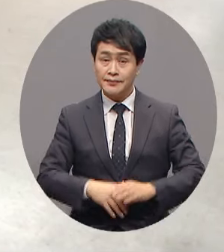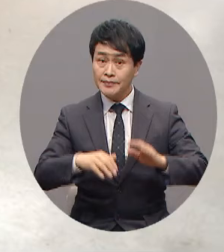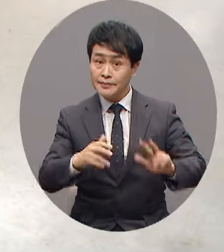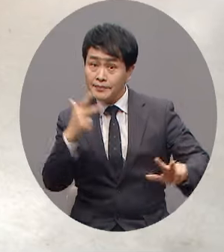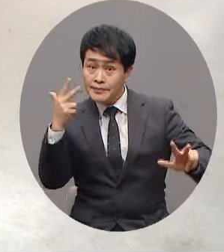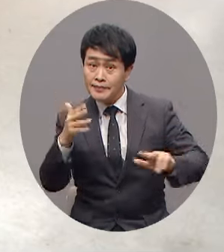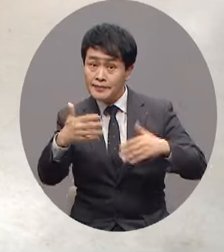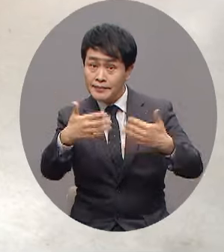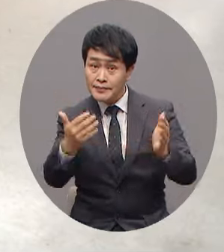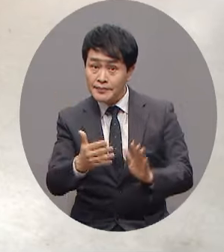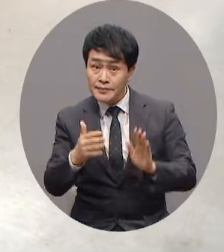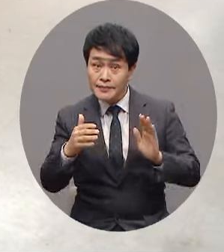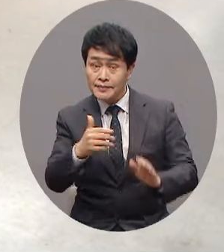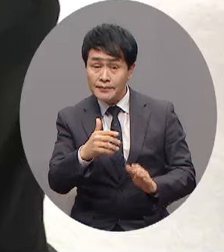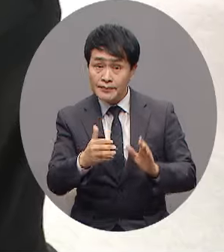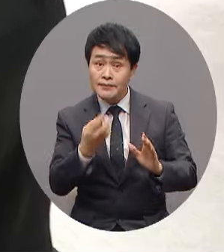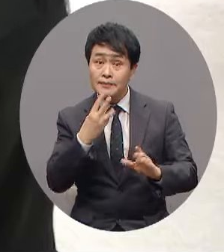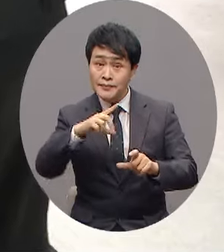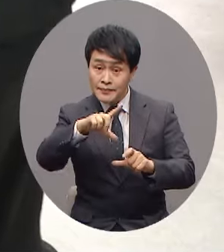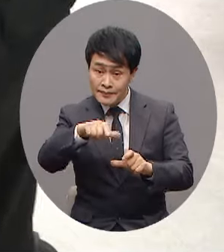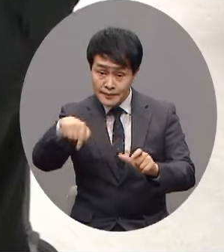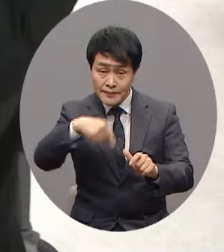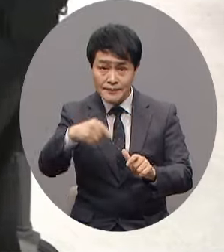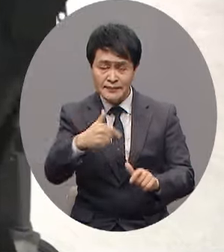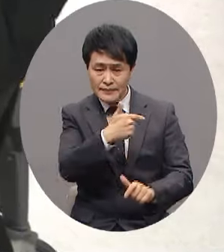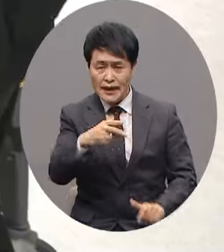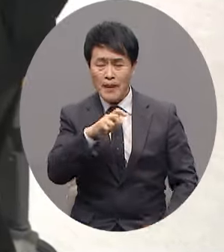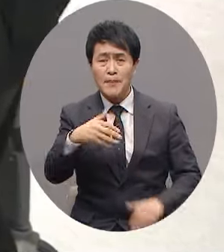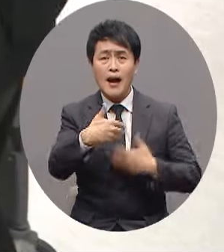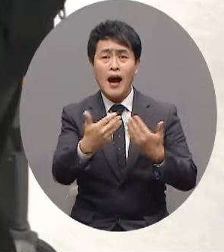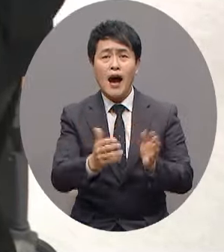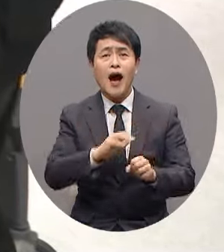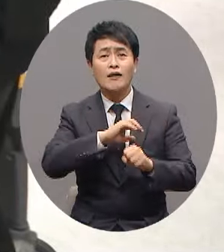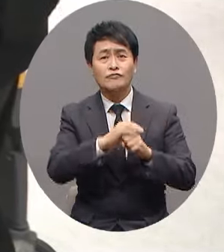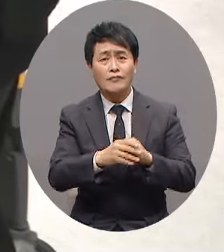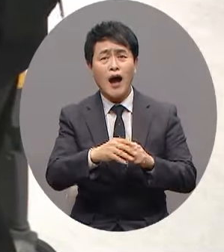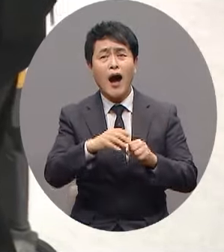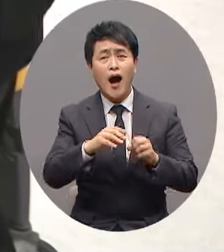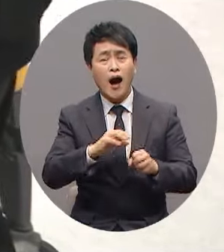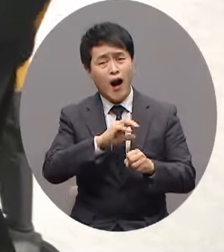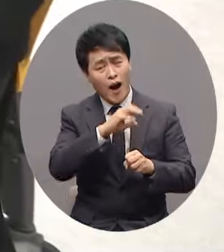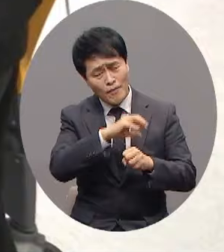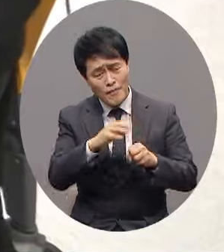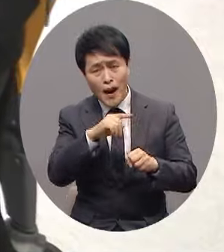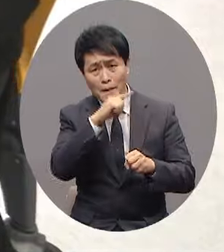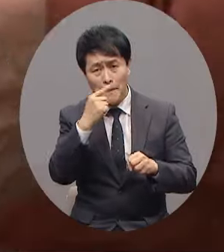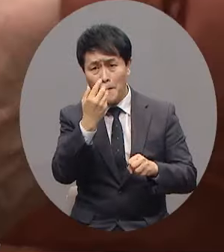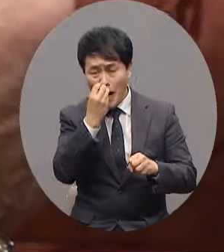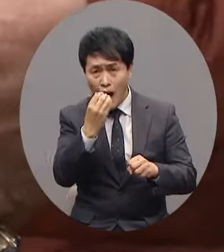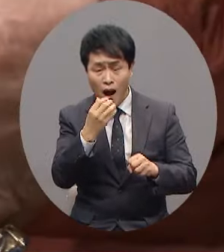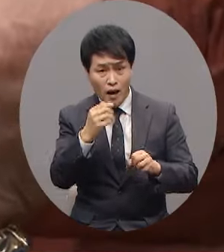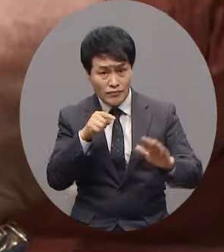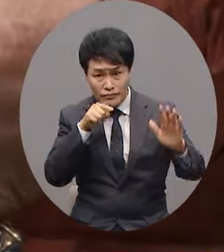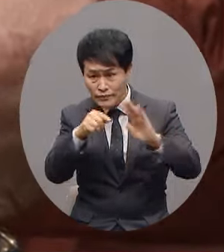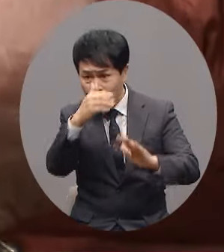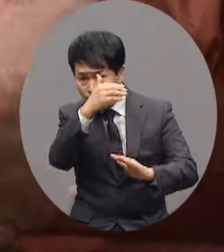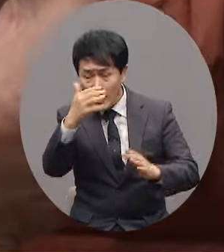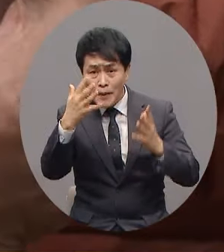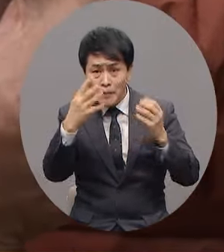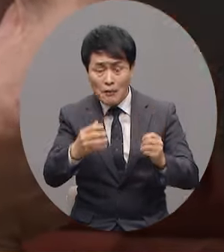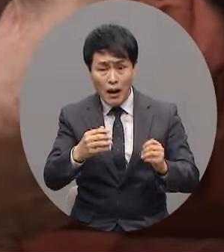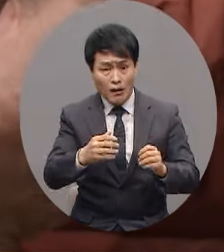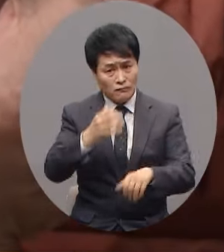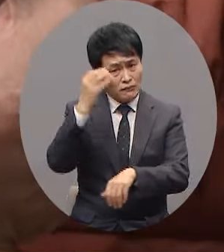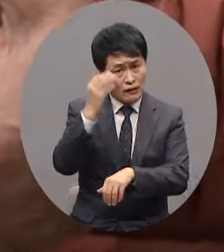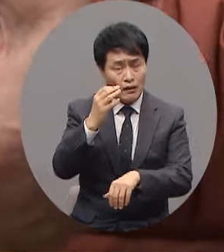주말을 맞은 수도권의 한 대형마트. 사과며 배, 딸기까지 과일 매대를 둘러보는 사람들은 많지만 선뜻 장바구니에